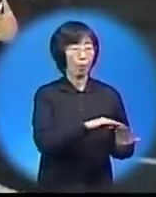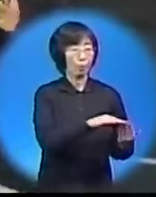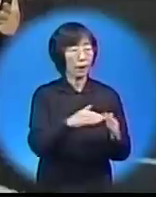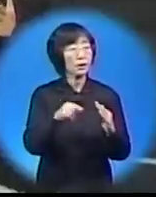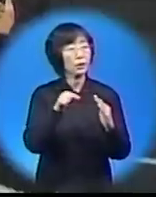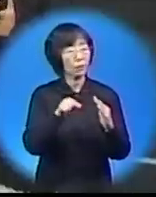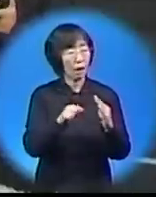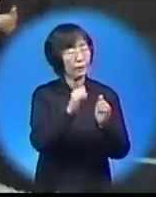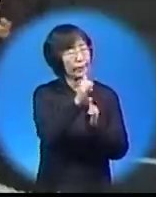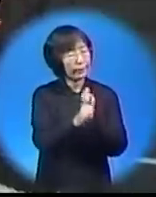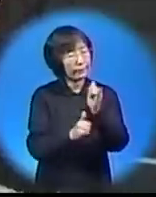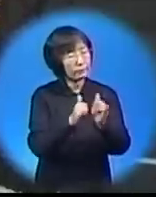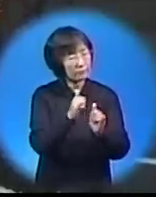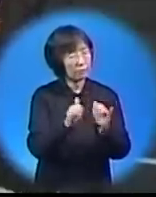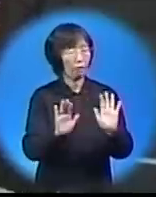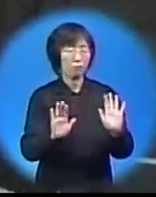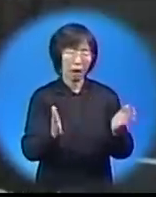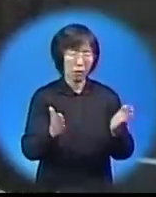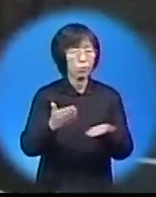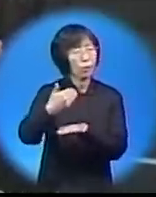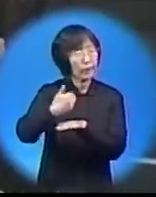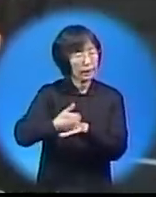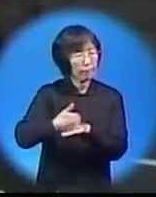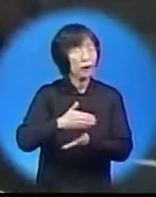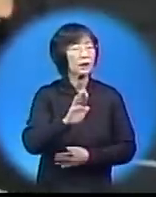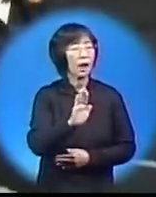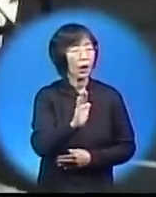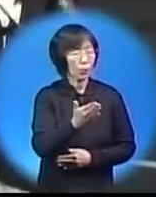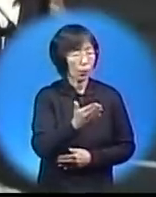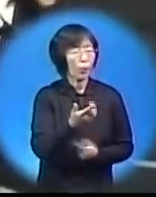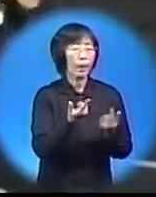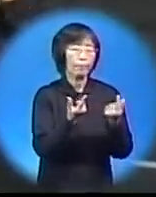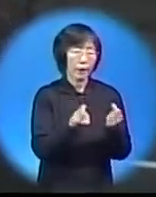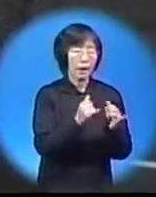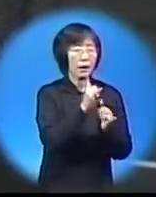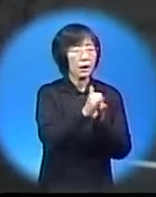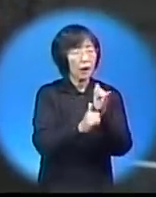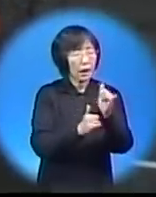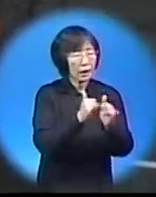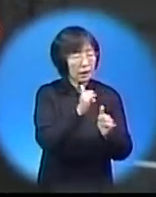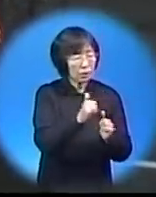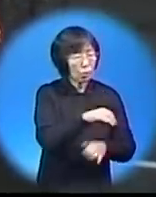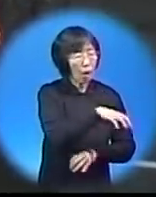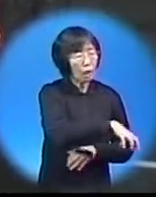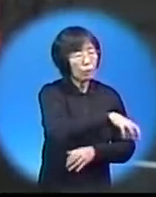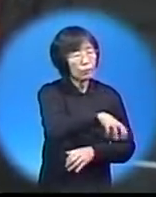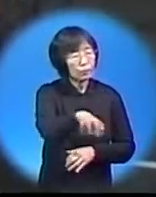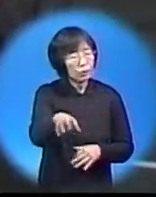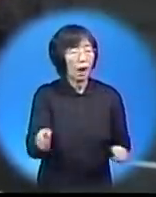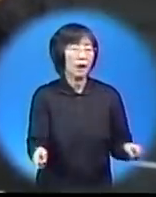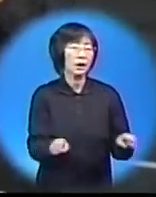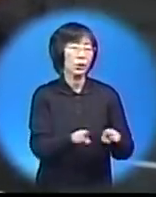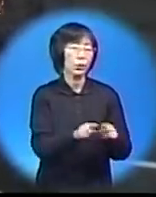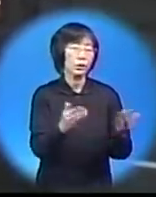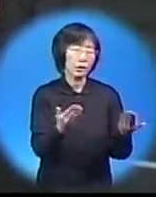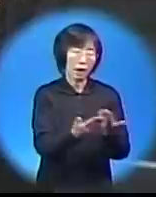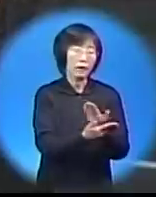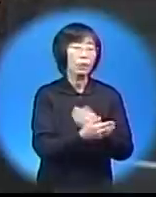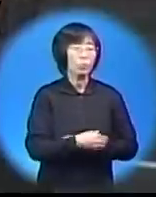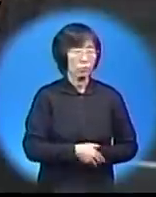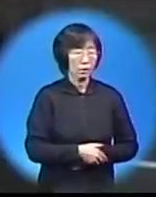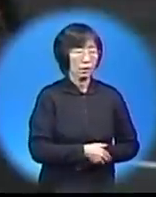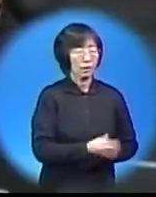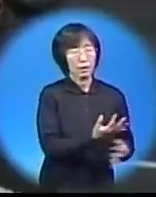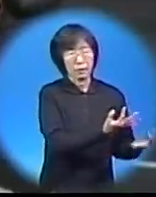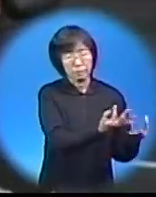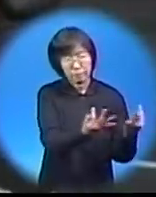町ってこう町としては、ね、まだ歴史がないとおっしゃってましたけど、はい、それでもやっぱり歴史のある町が一緒になってますから、はい、もう見どころも満載でし